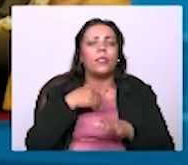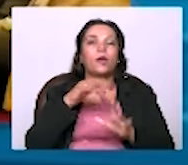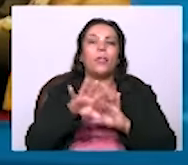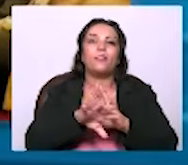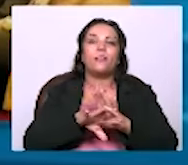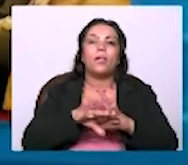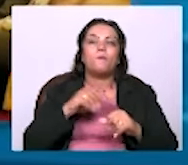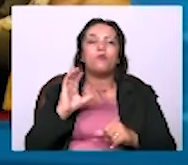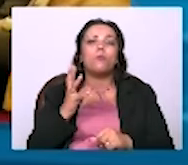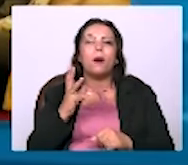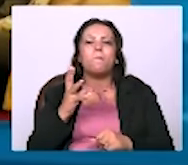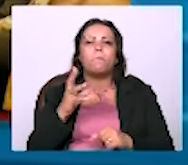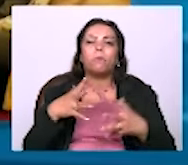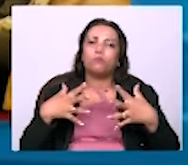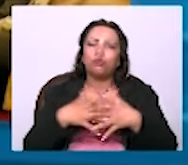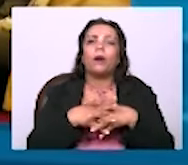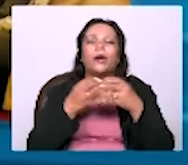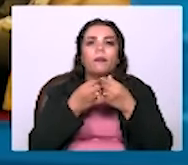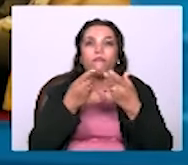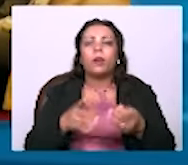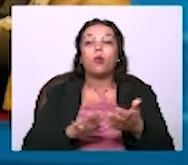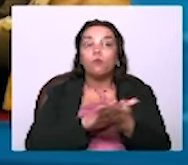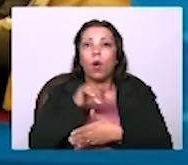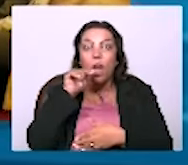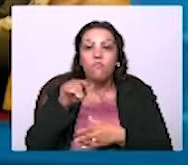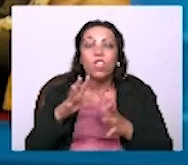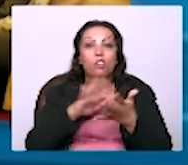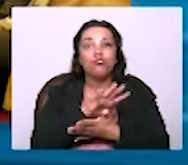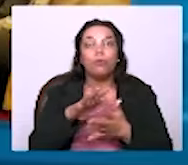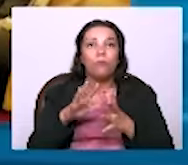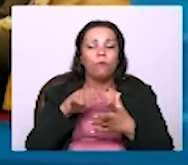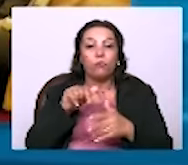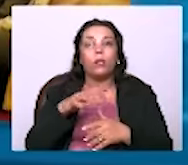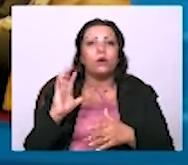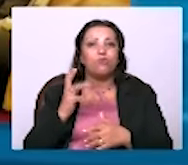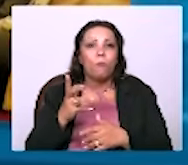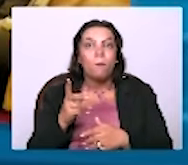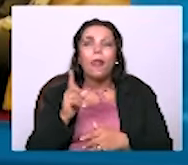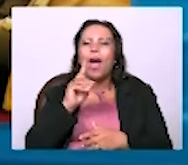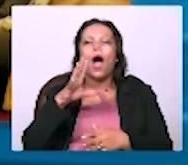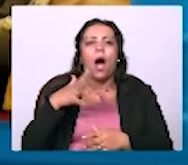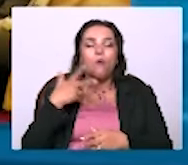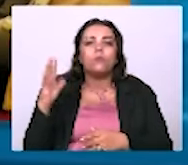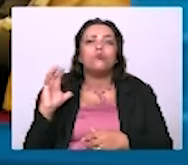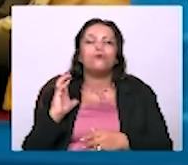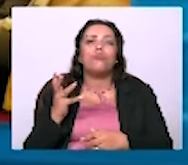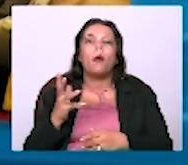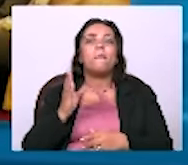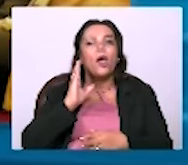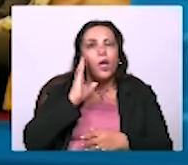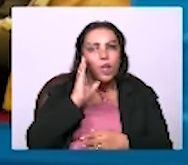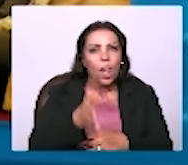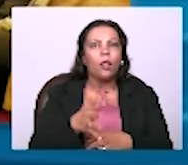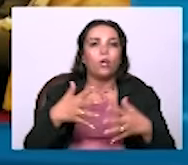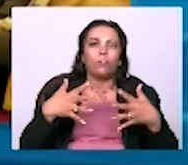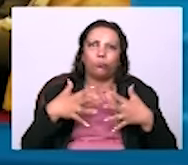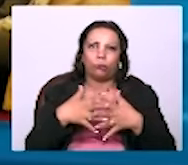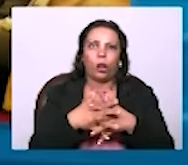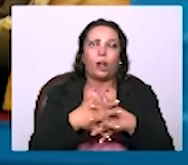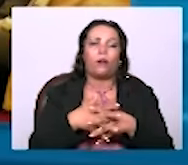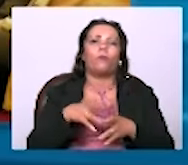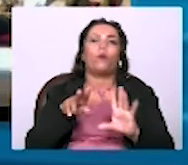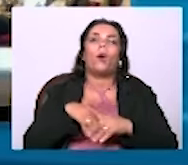شباب مشاركين فالقضيب في شباب لكن انا عايز شباب مؤهلين قادرين على المشاركه